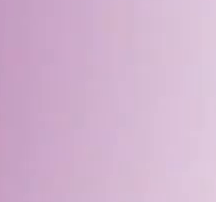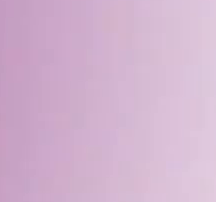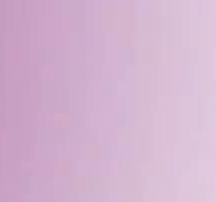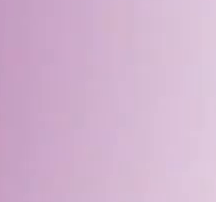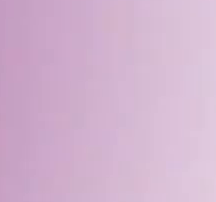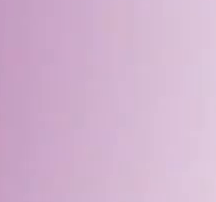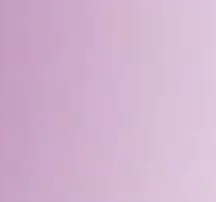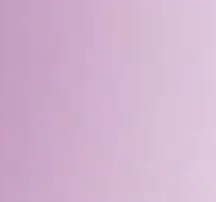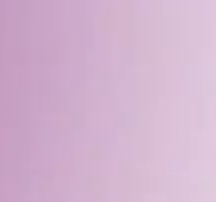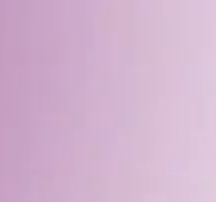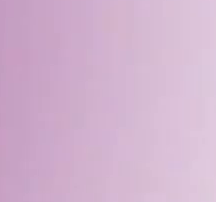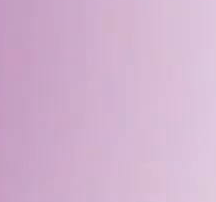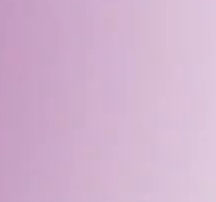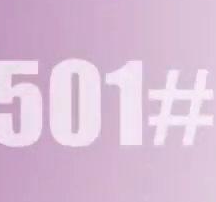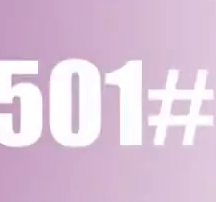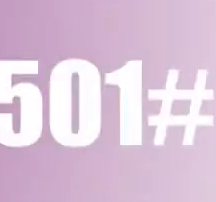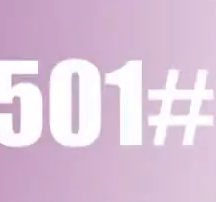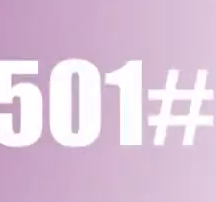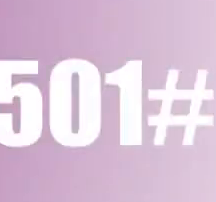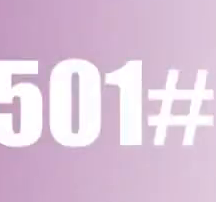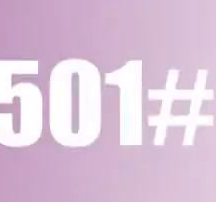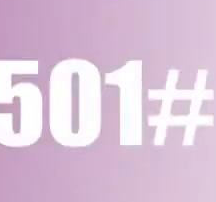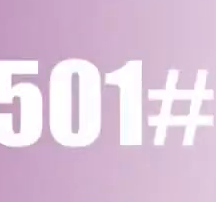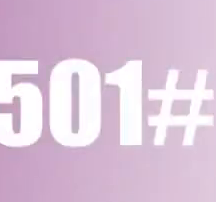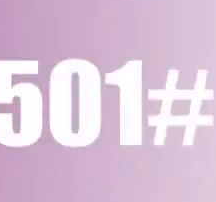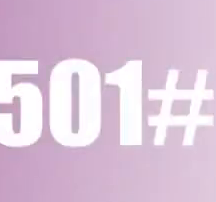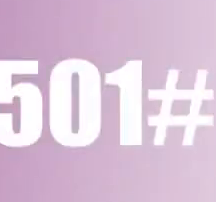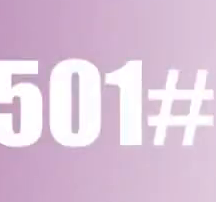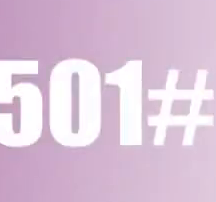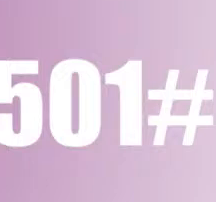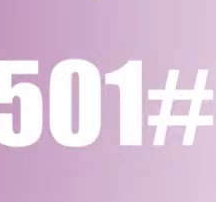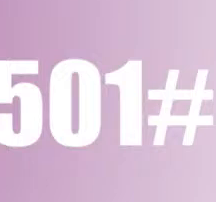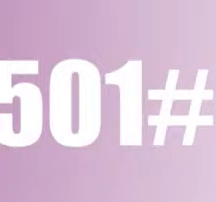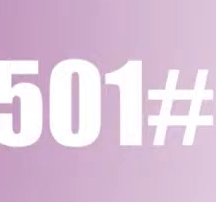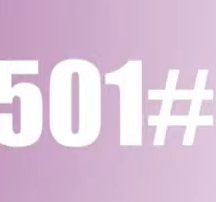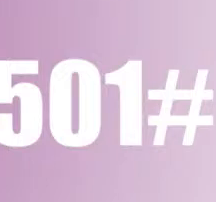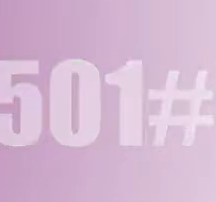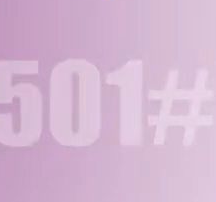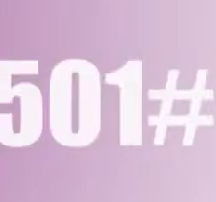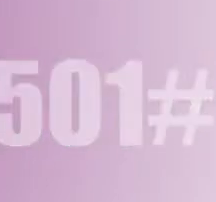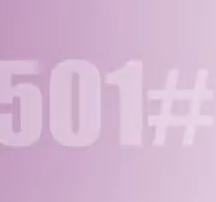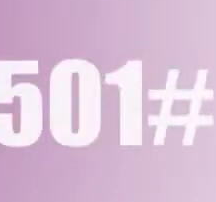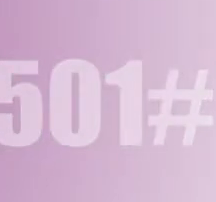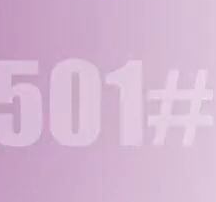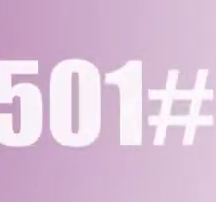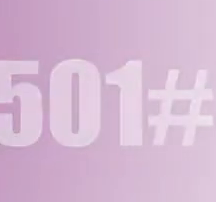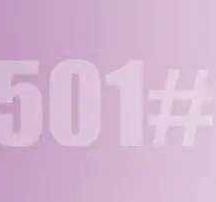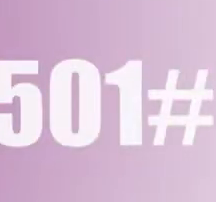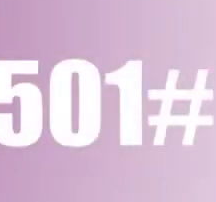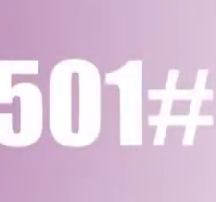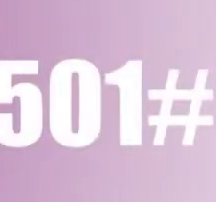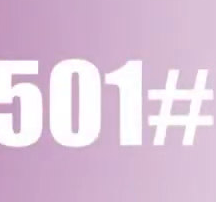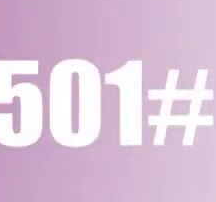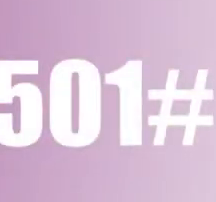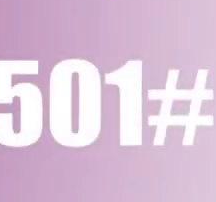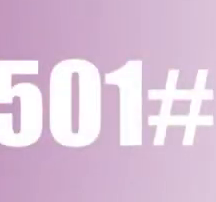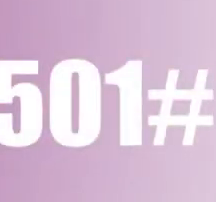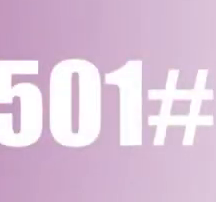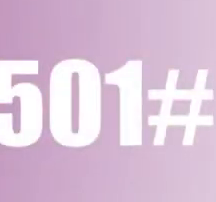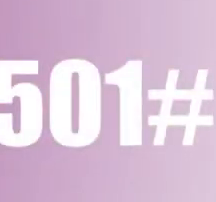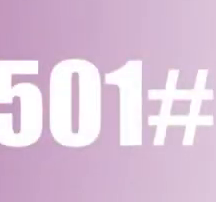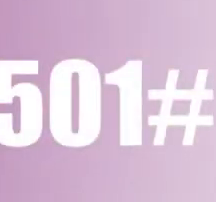hash. Kijana kanipigia simu amejawa na huzuni. Amefadhaika yuhoi, nikamuuliza